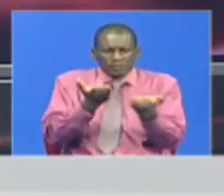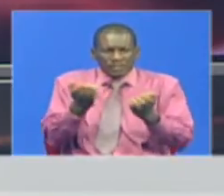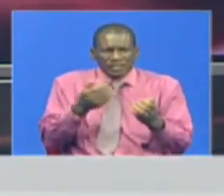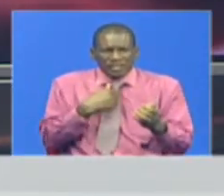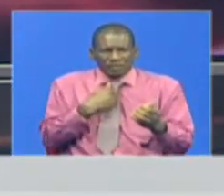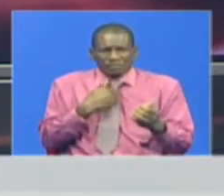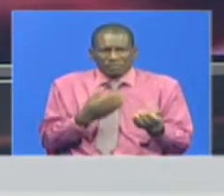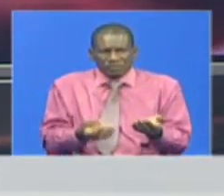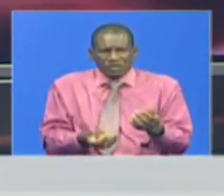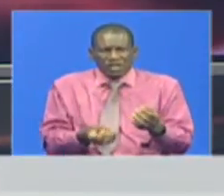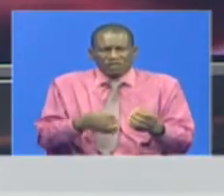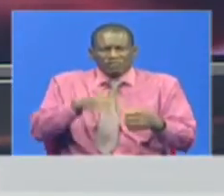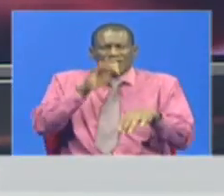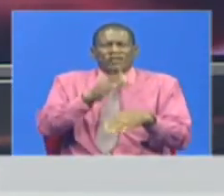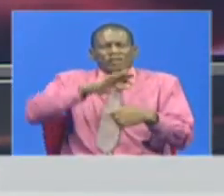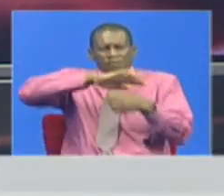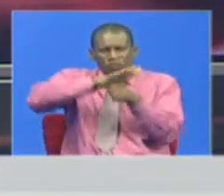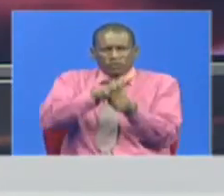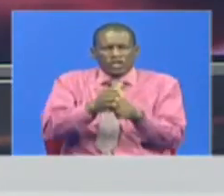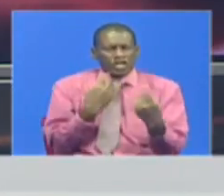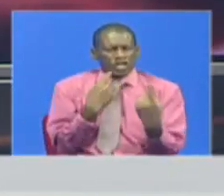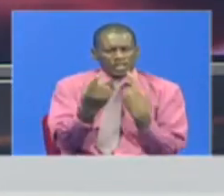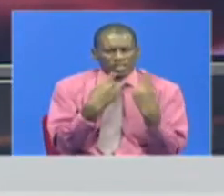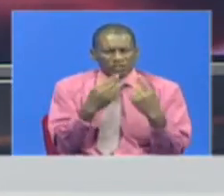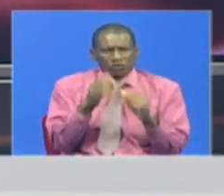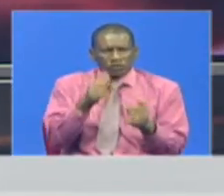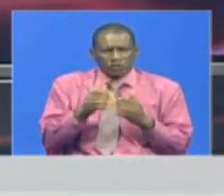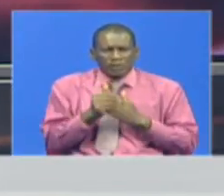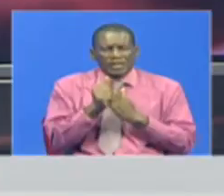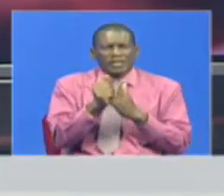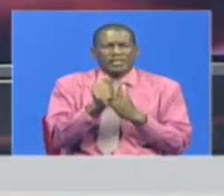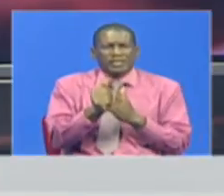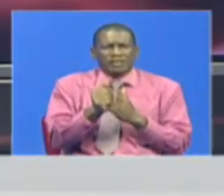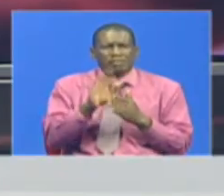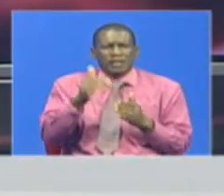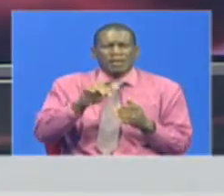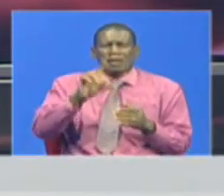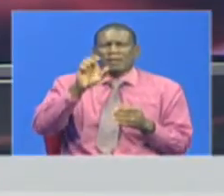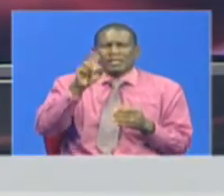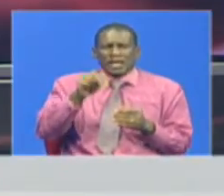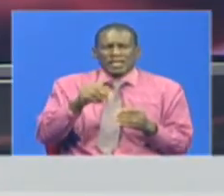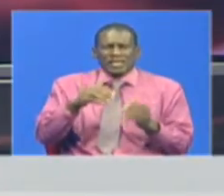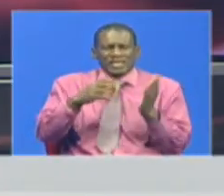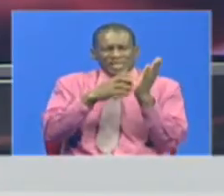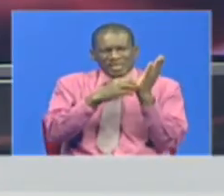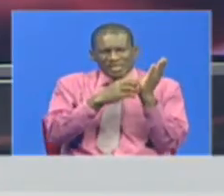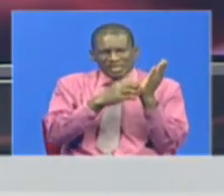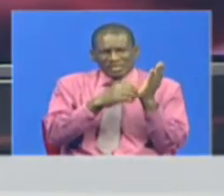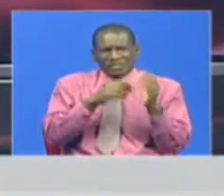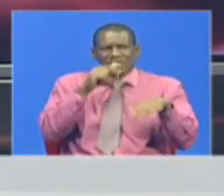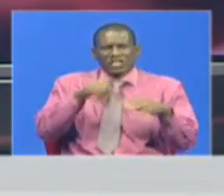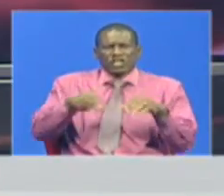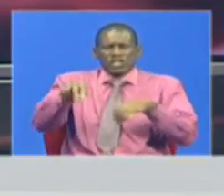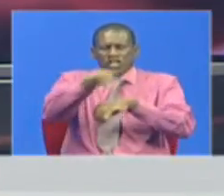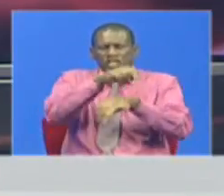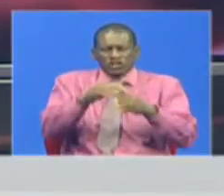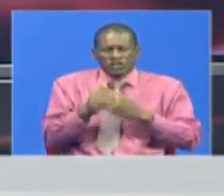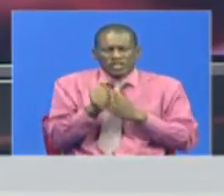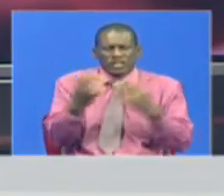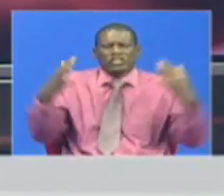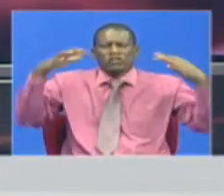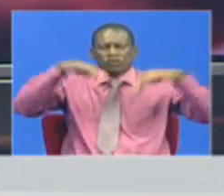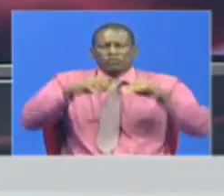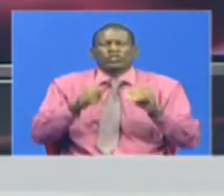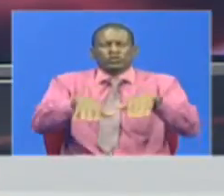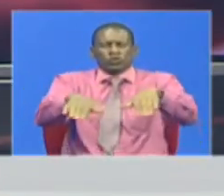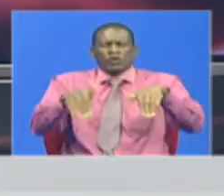na COVID-19, katika mazungumzo ambayo atakuwa akiongoza mwenzangu Dan Mwangi kwa lugha ya kimombo katika Nation Leadership Forum. Kwa hivyo usiondoke,